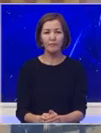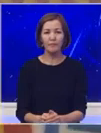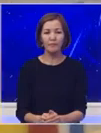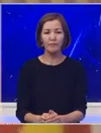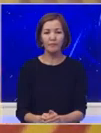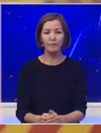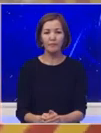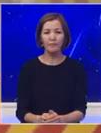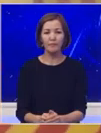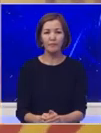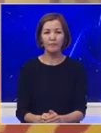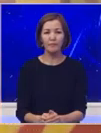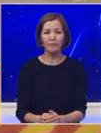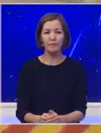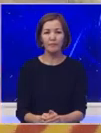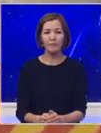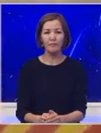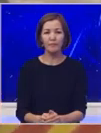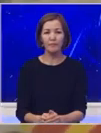реагирования.